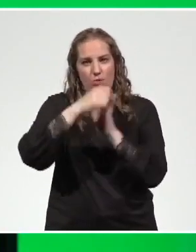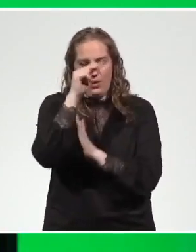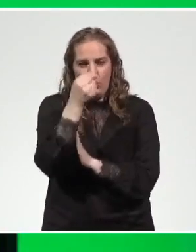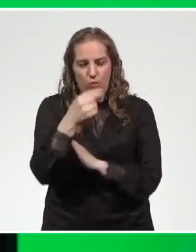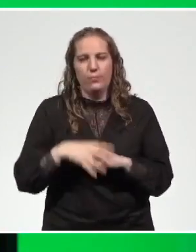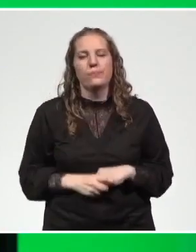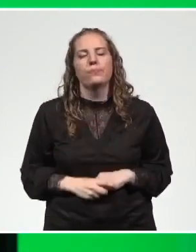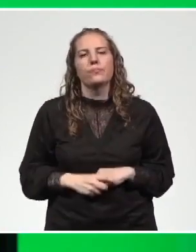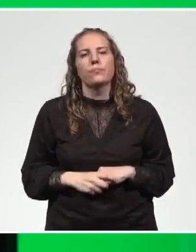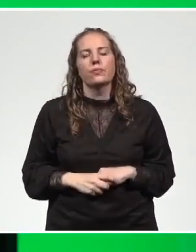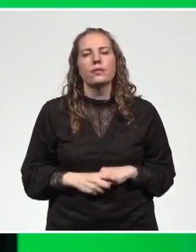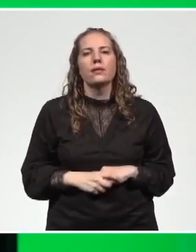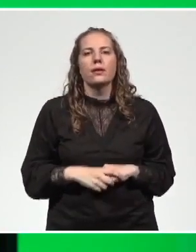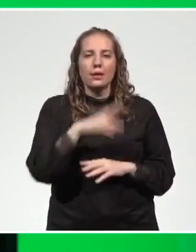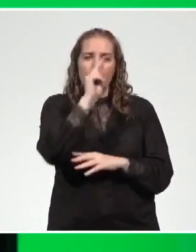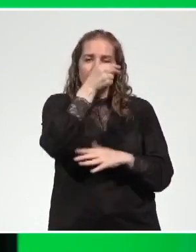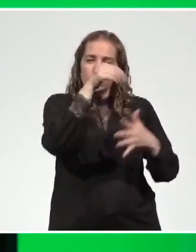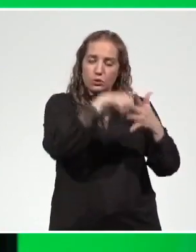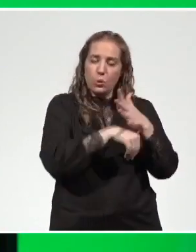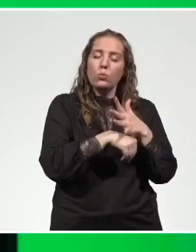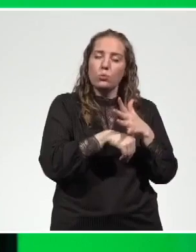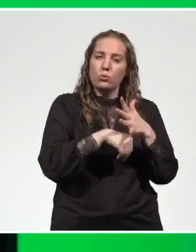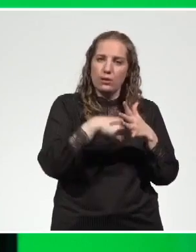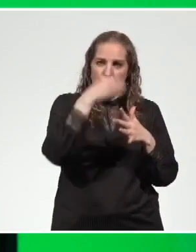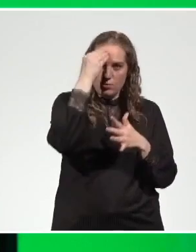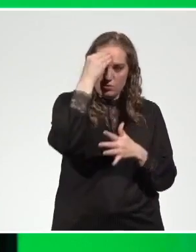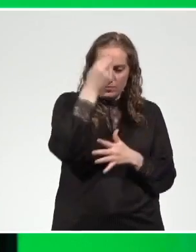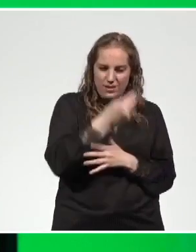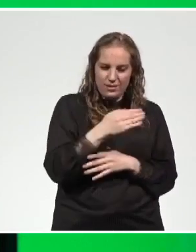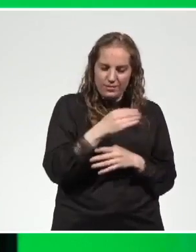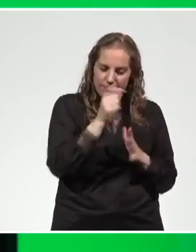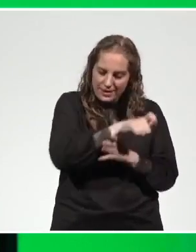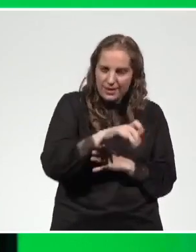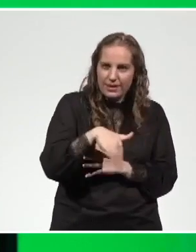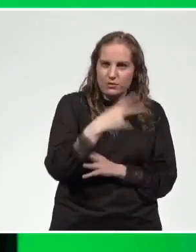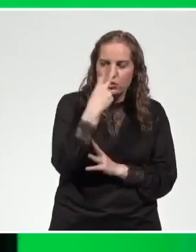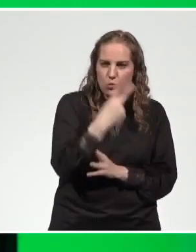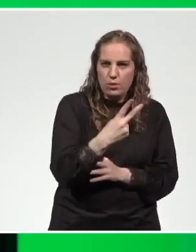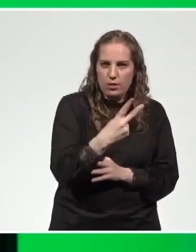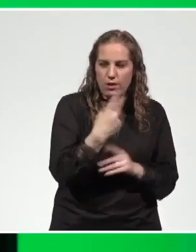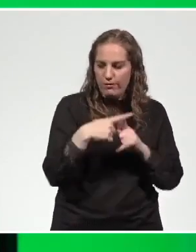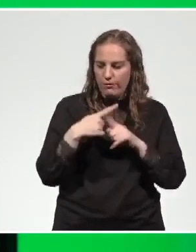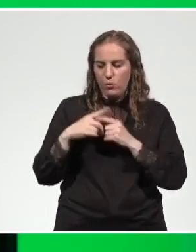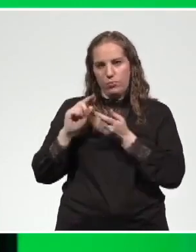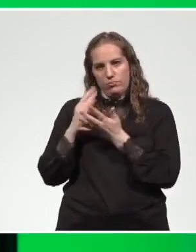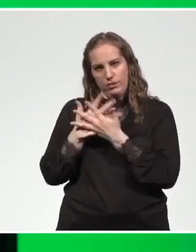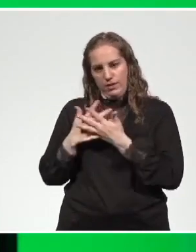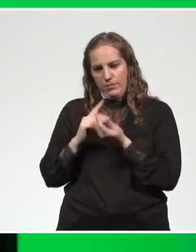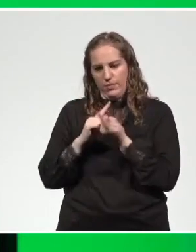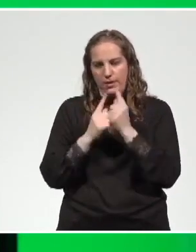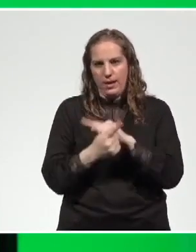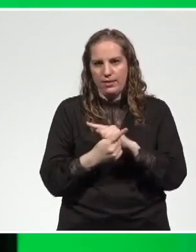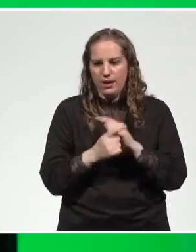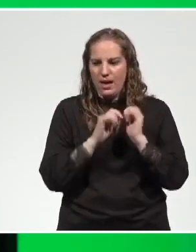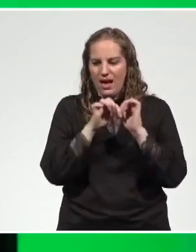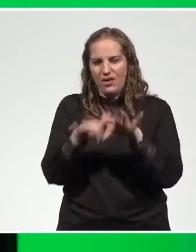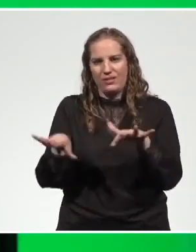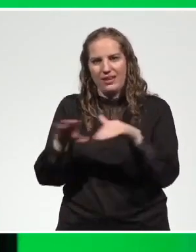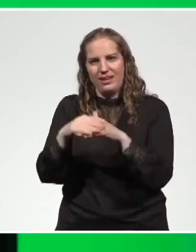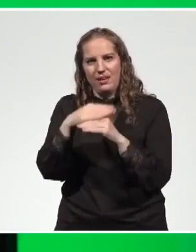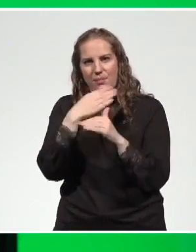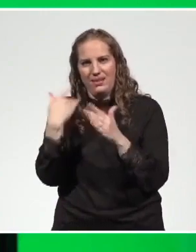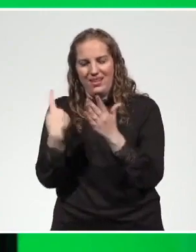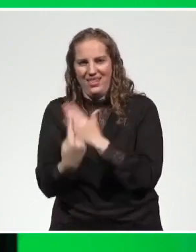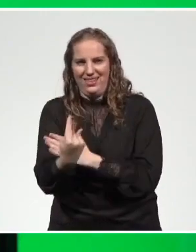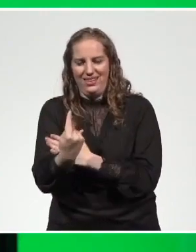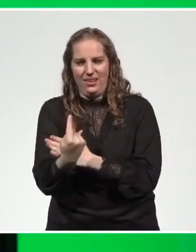reynsluna að mennta sjóði námsmanna á kjörtímabilinu og kanna hvernig breytingar á kerfinu hafa tryggt betur jafnrétti til náms. Sérstaklega þarf að skoða